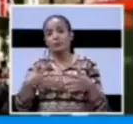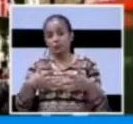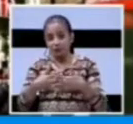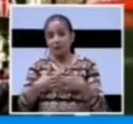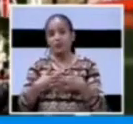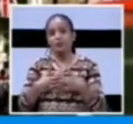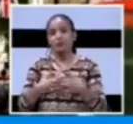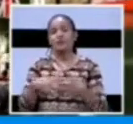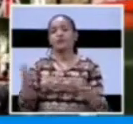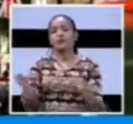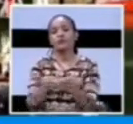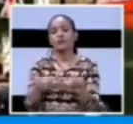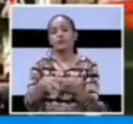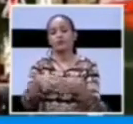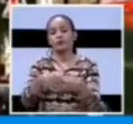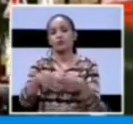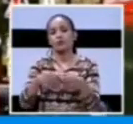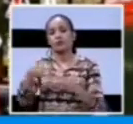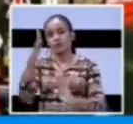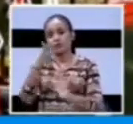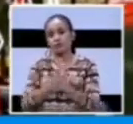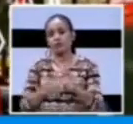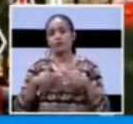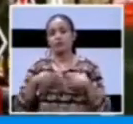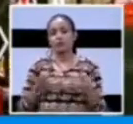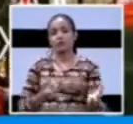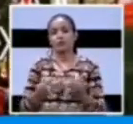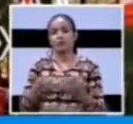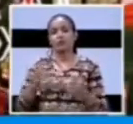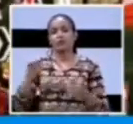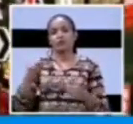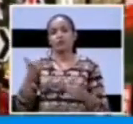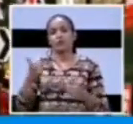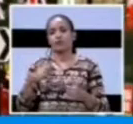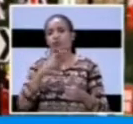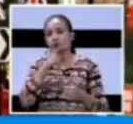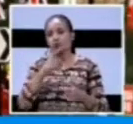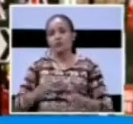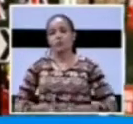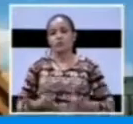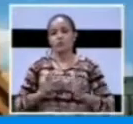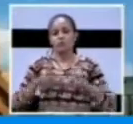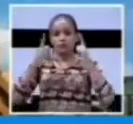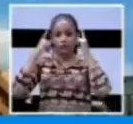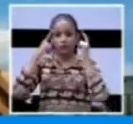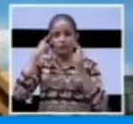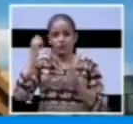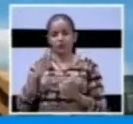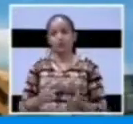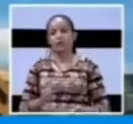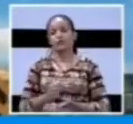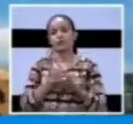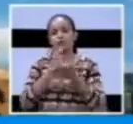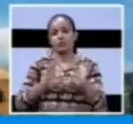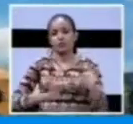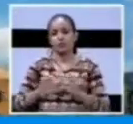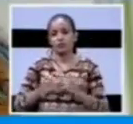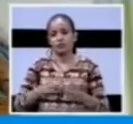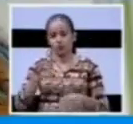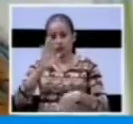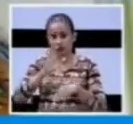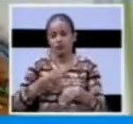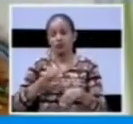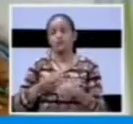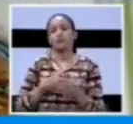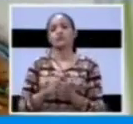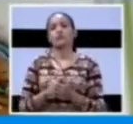ብምትሕባርን ምትእኻብ ገንዘብን የካይዲ ከም ዘሎ ብምግላፅ ካልኦት ኣብ እንግሊዝ ዝነብሩ ተጋሩ እውን ሓገዞም ክገብሩ ፀዊዖም።